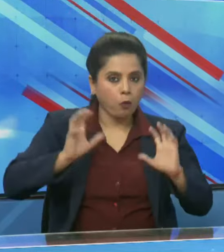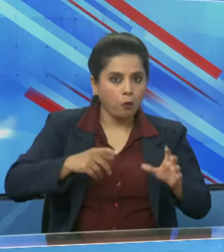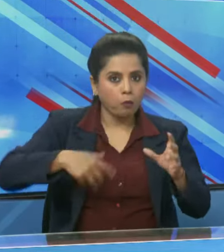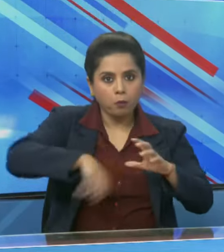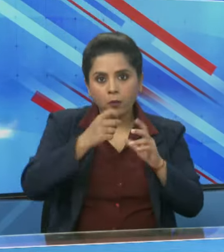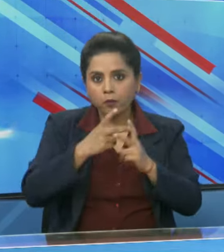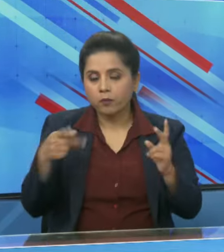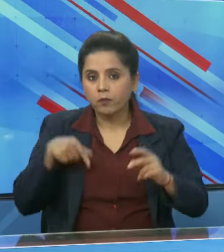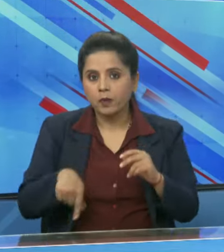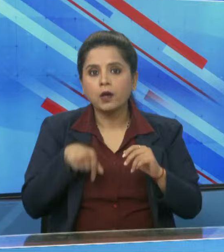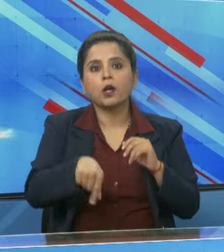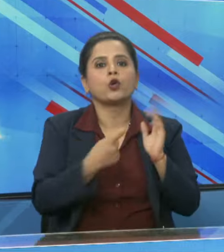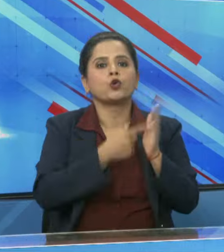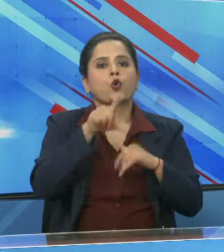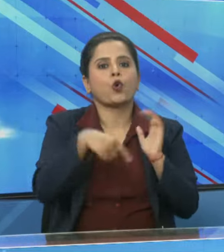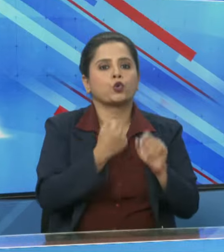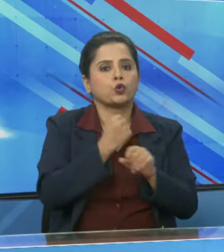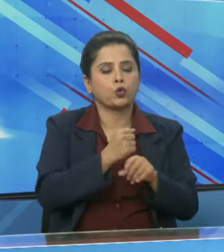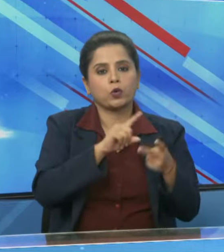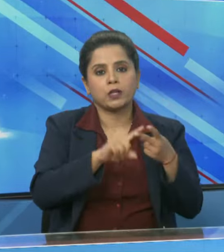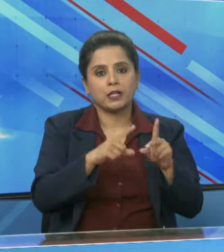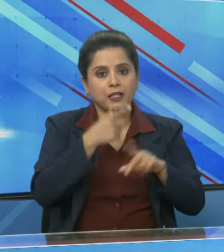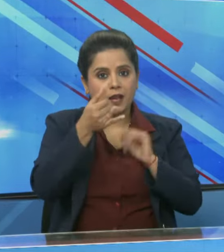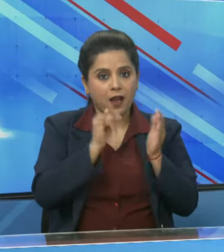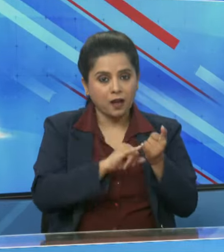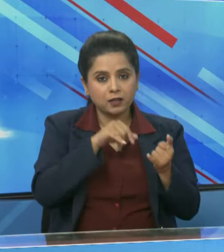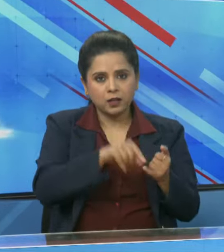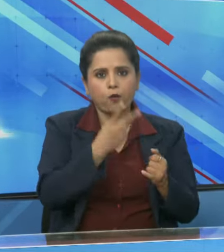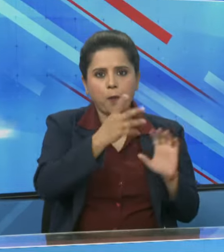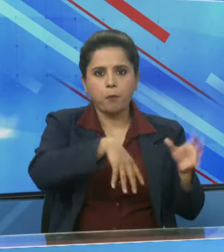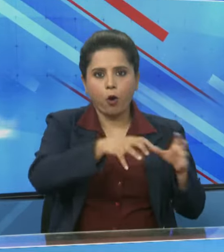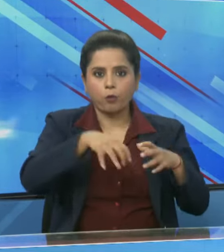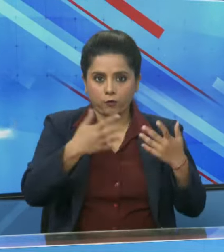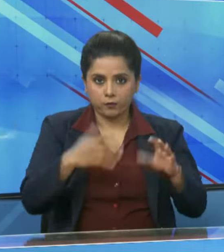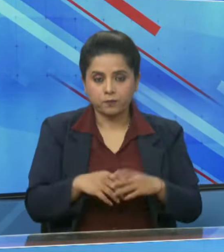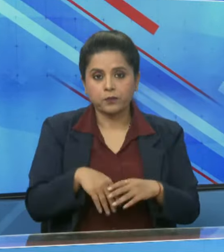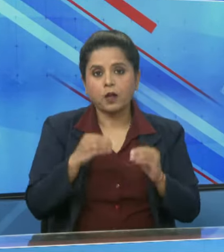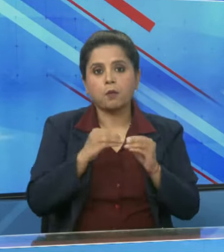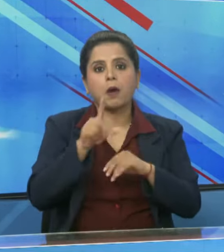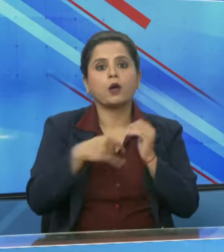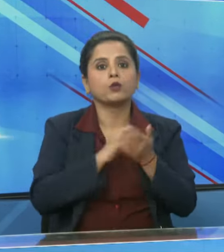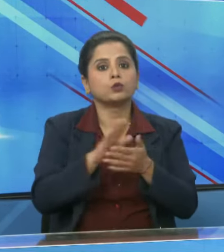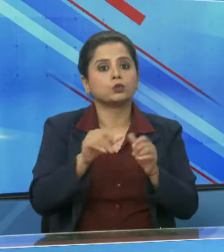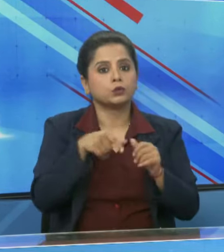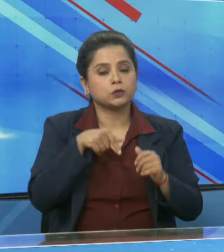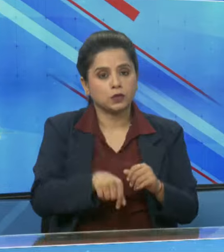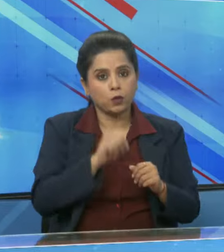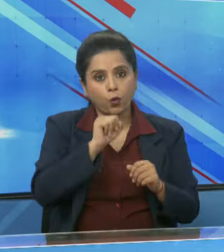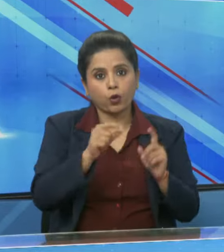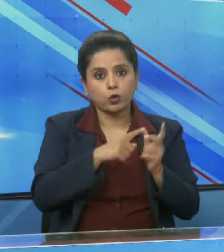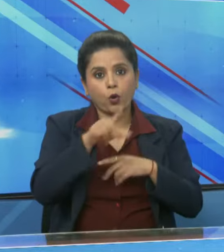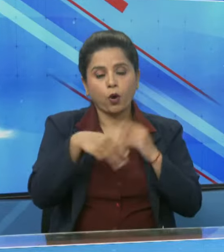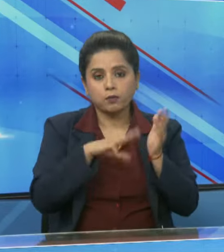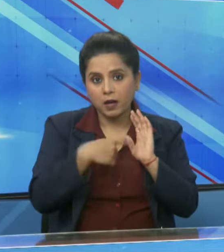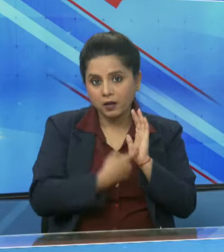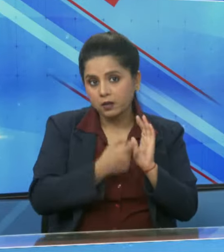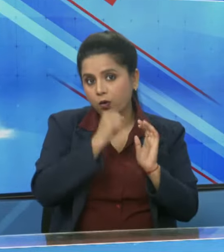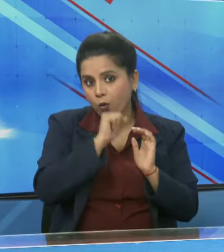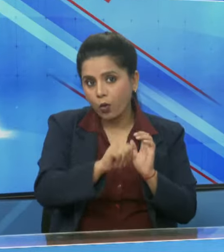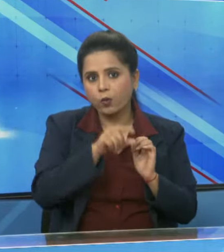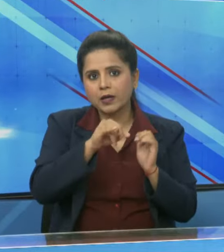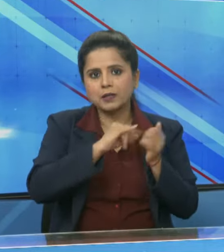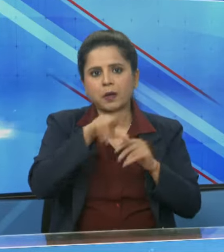एटलेटिको के लिए रोड्रिगो और डियास लाइनो ने 1-1 गोल दागे, वहीं बोरुशिया डॉर्टमंड के लिए सेबेस्टियन हेलर ने